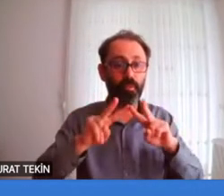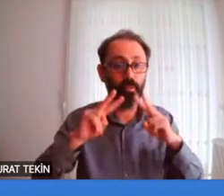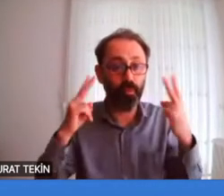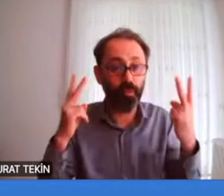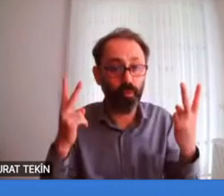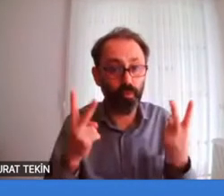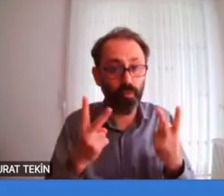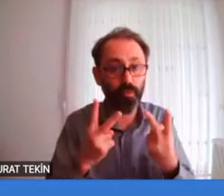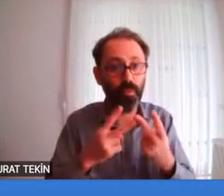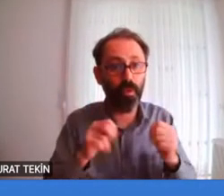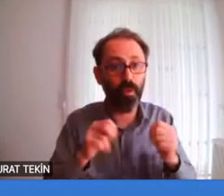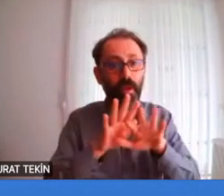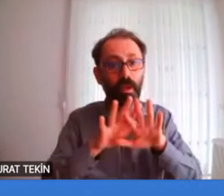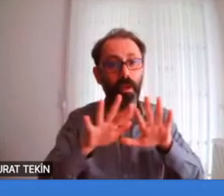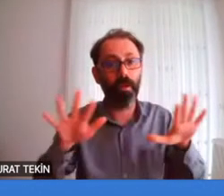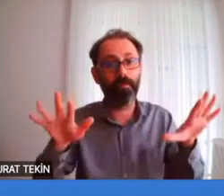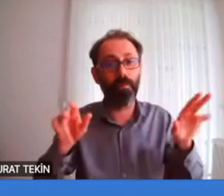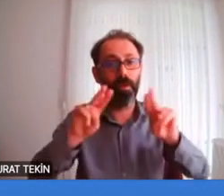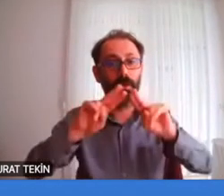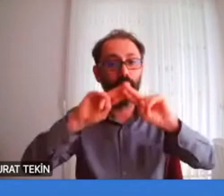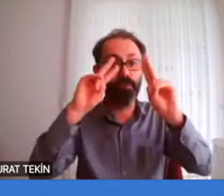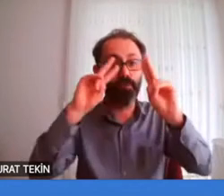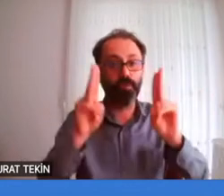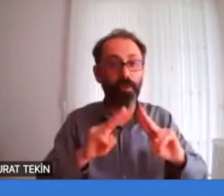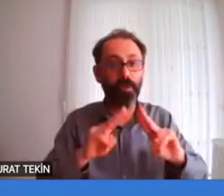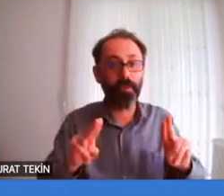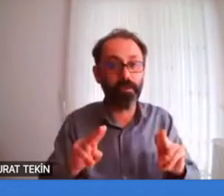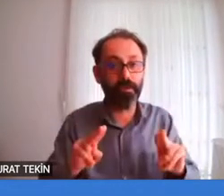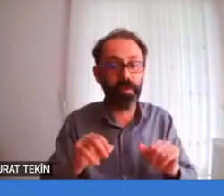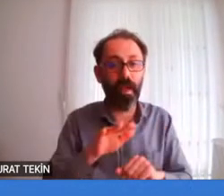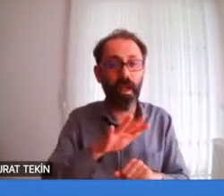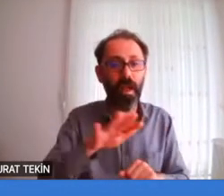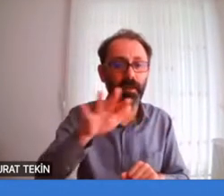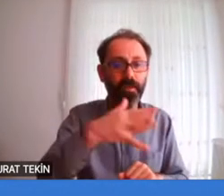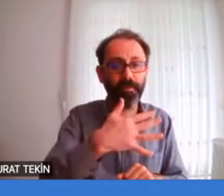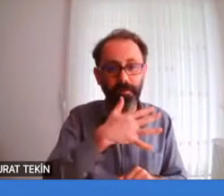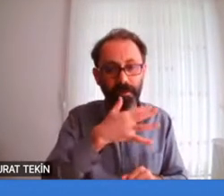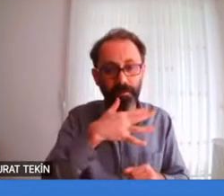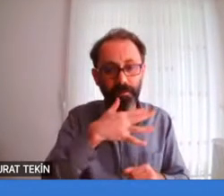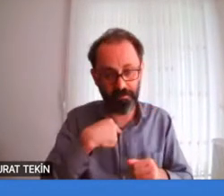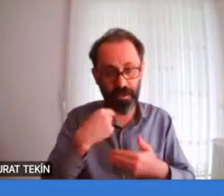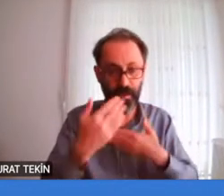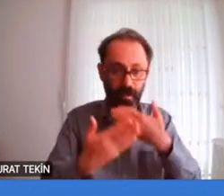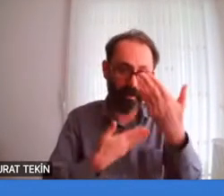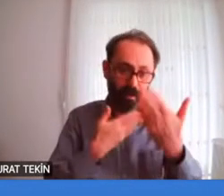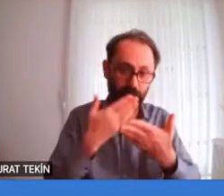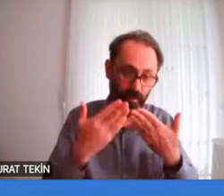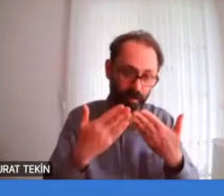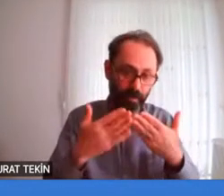yankı buluyor. Ve uluslararası anlamda hatta şöyle ki bizim 2000 yılında